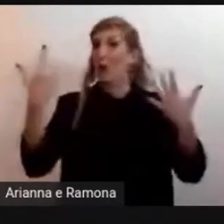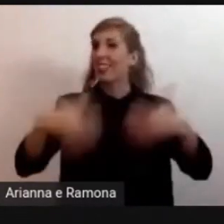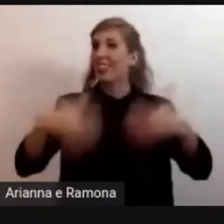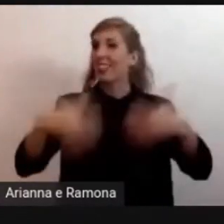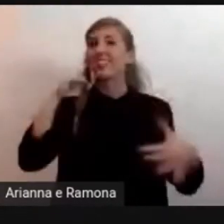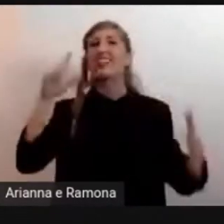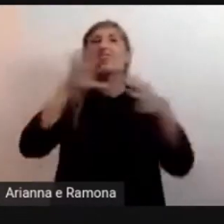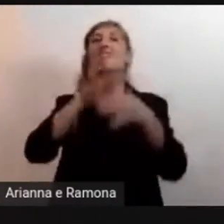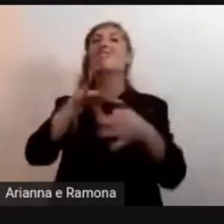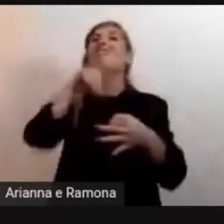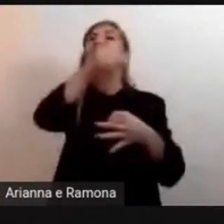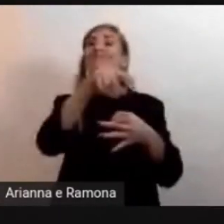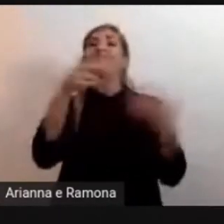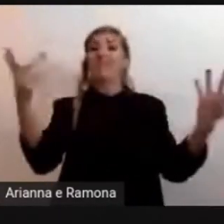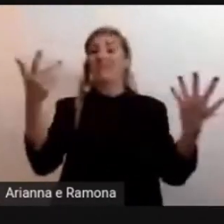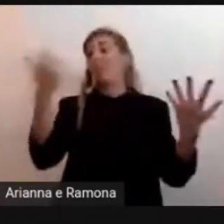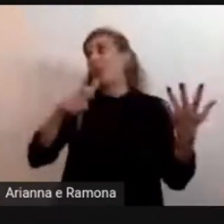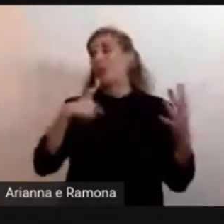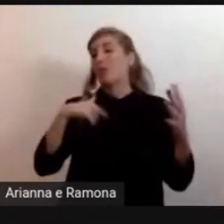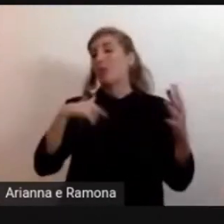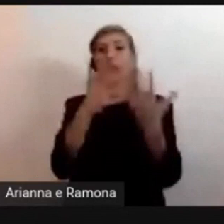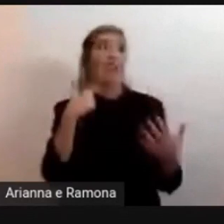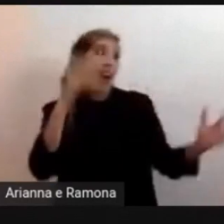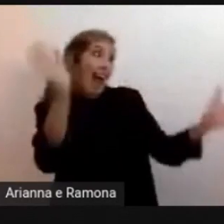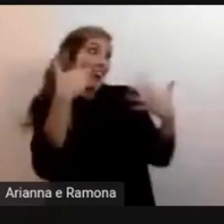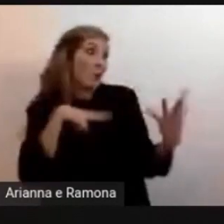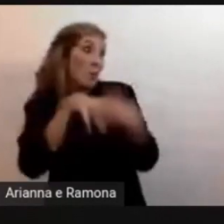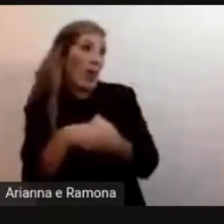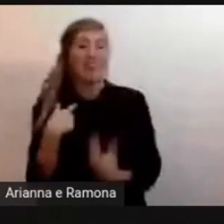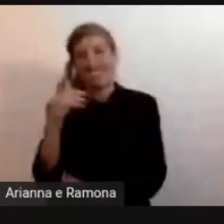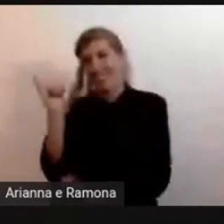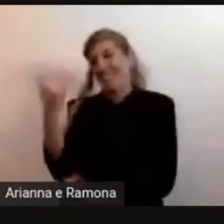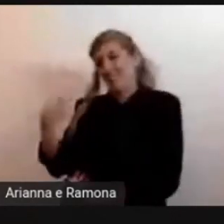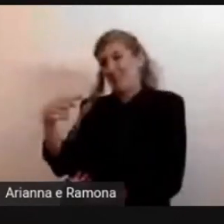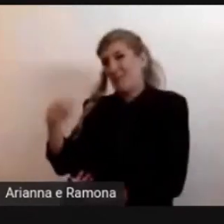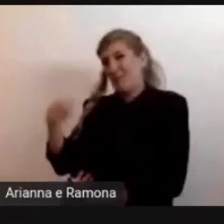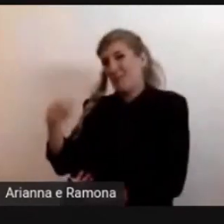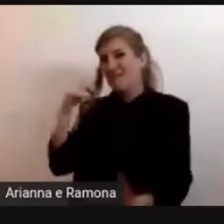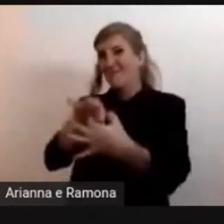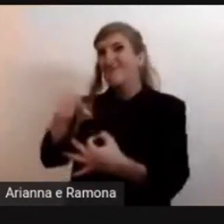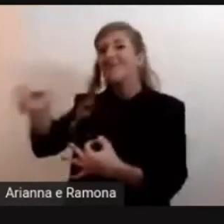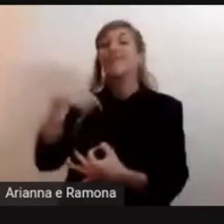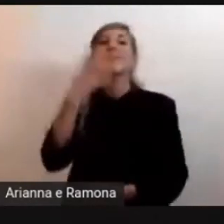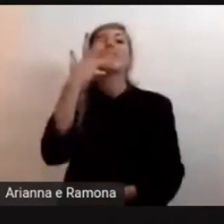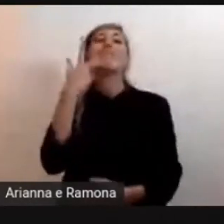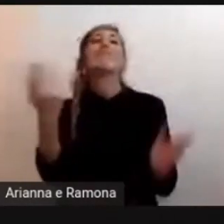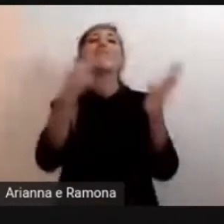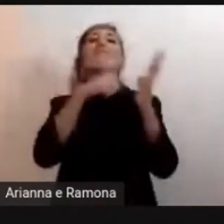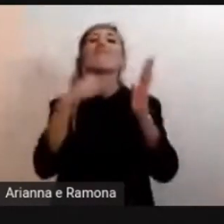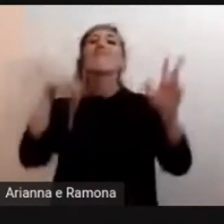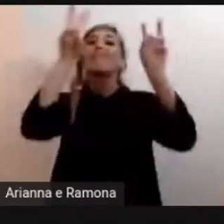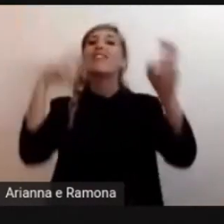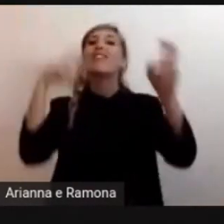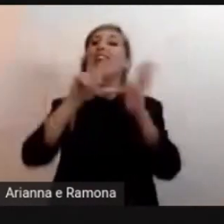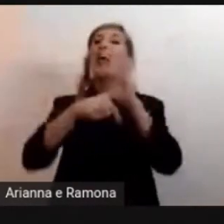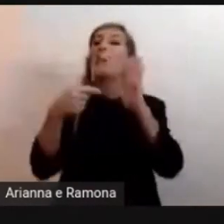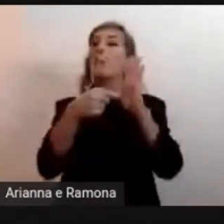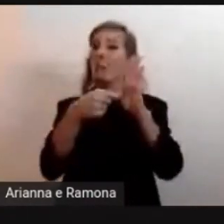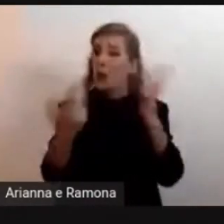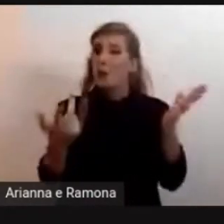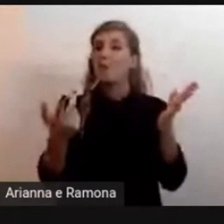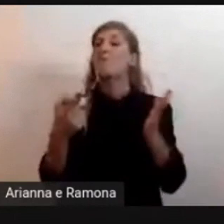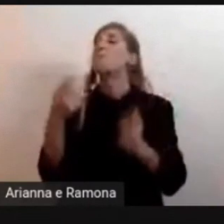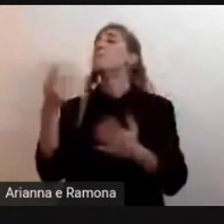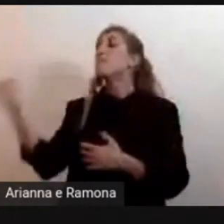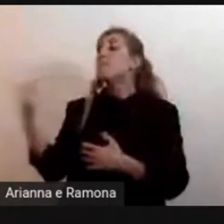rispetto all esatto e delle arti contemporanee ma vorrei tornare un attimo alla questione del merito a un certo